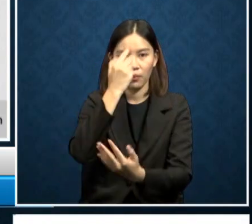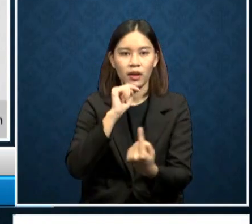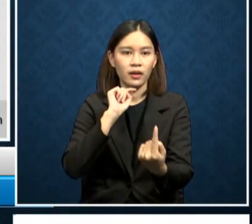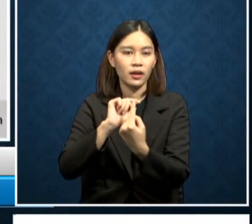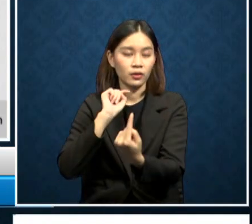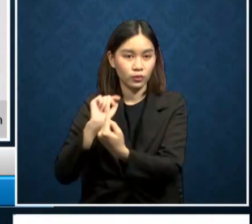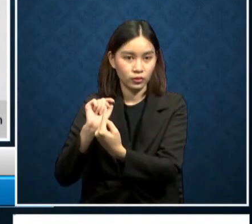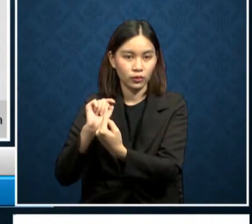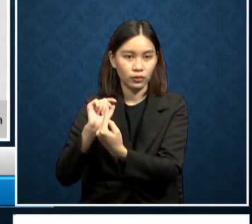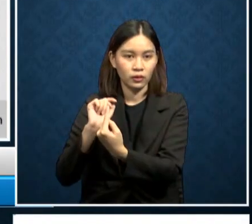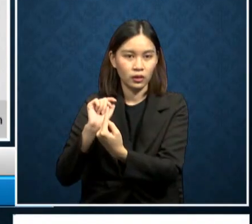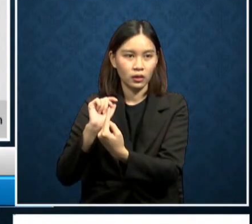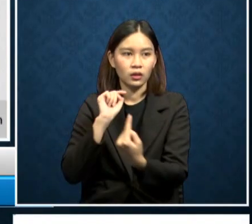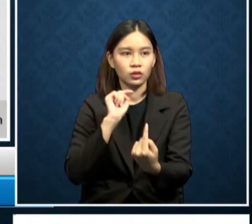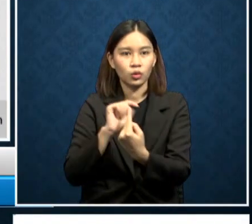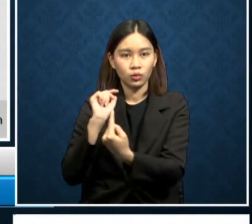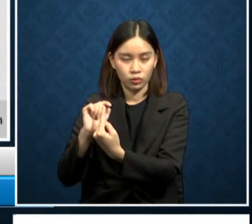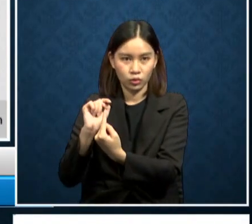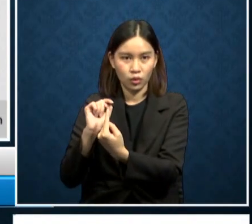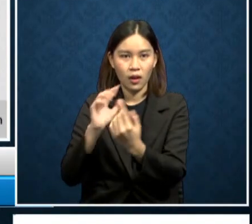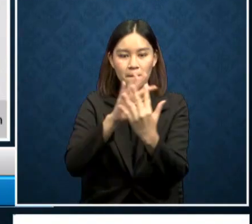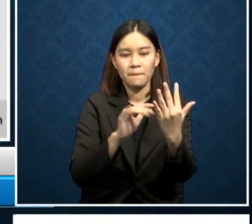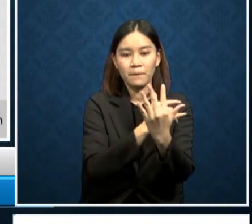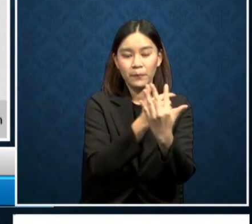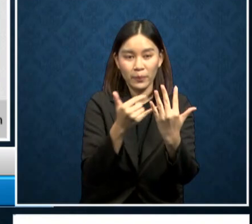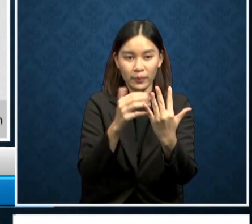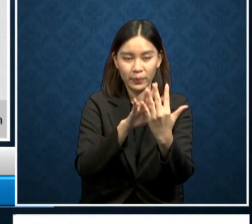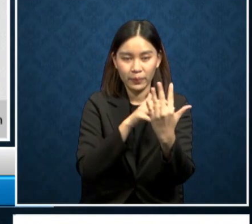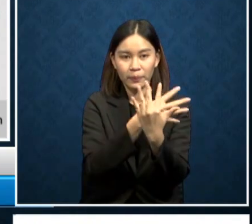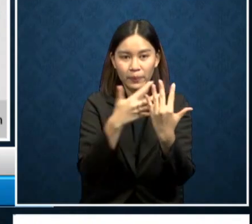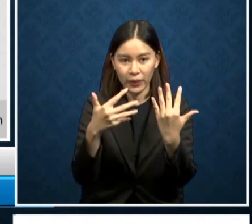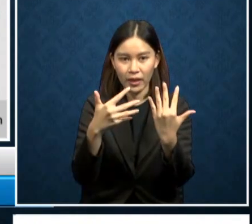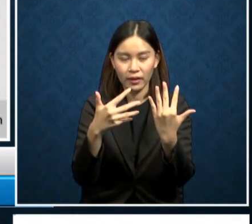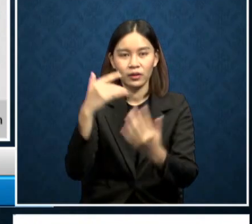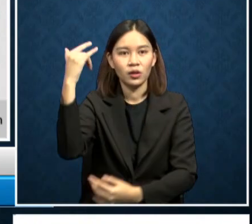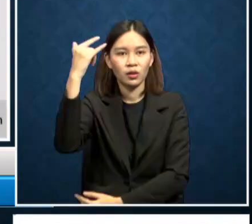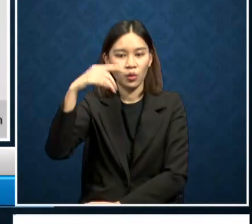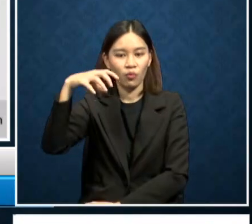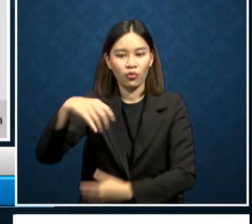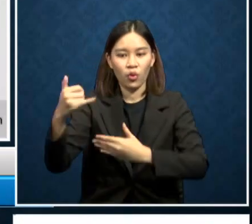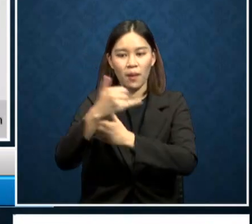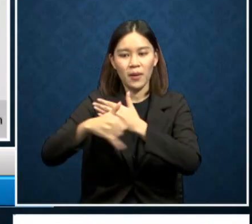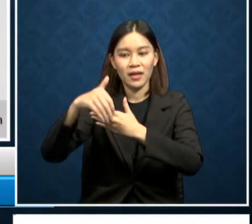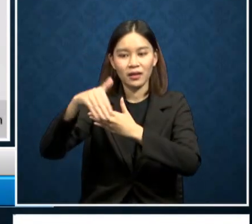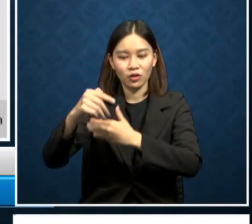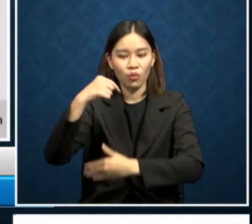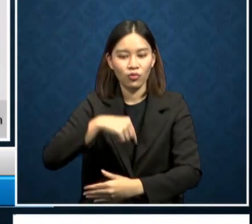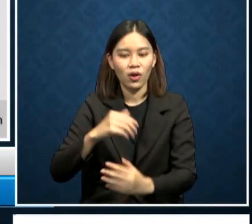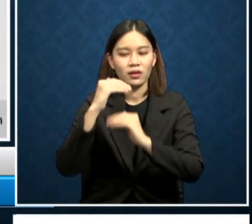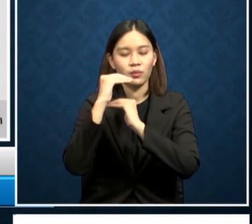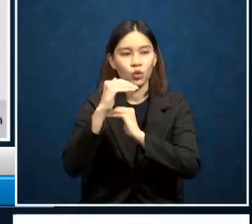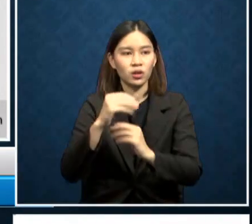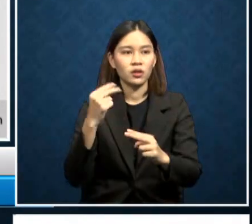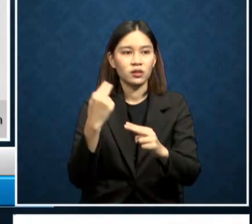ของกับกรอบแผนระยะยาวที่องค์การบินพลเรือนระหว่างประเทศกำหนดขึ้นที่เรียก